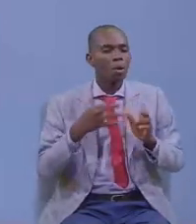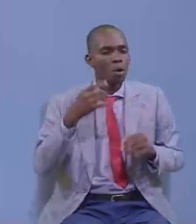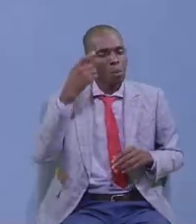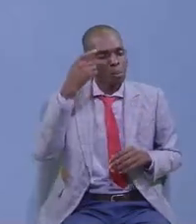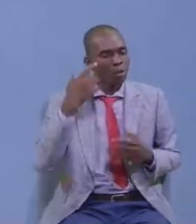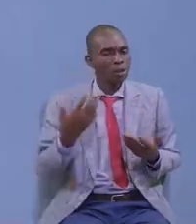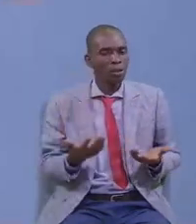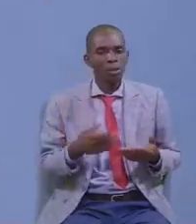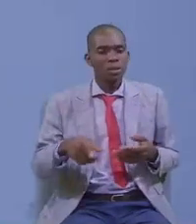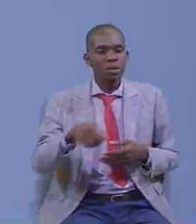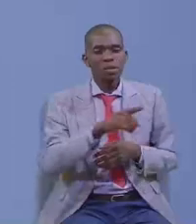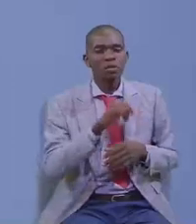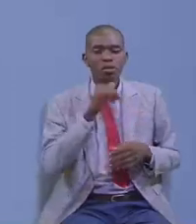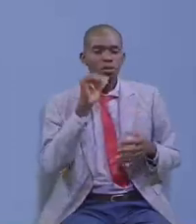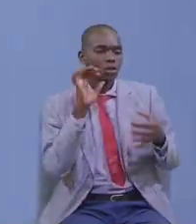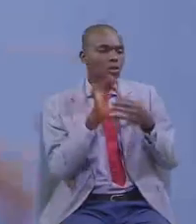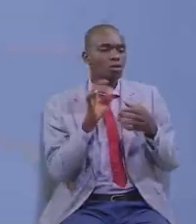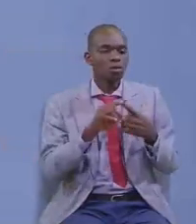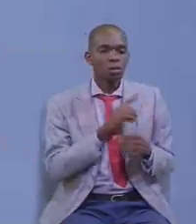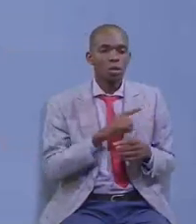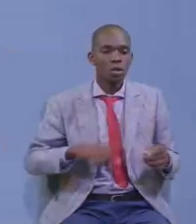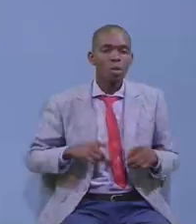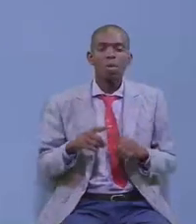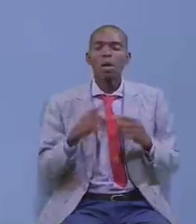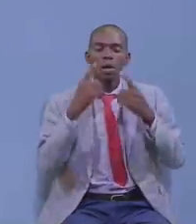Et ils ne sont pas attachés à Dieu. Oh!